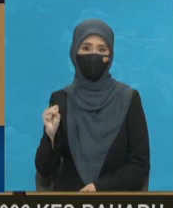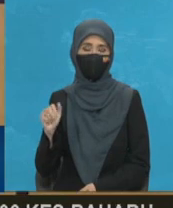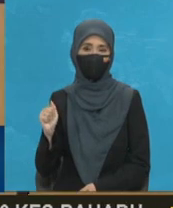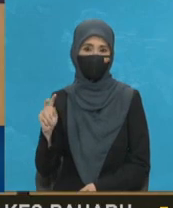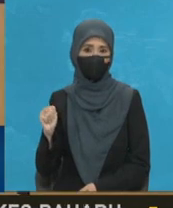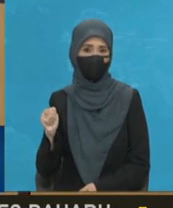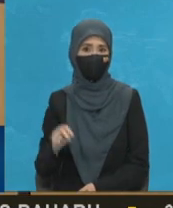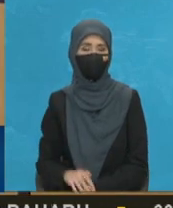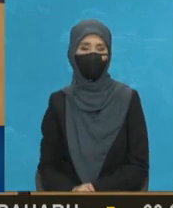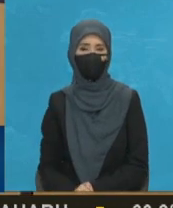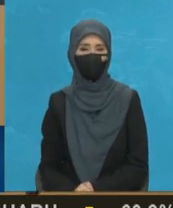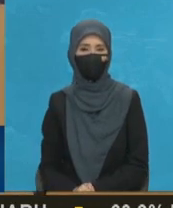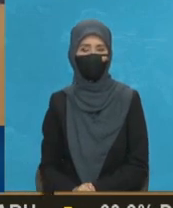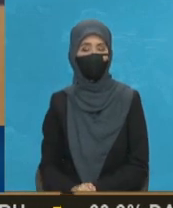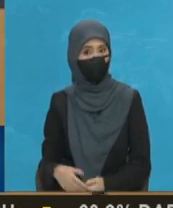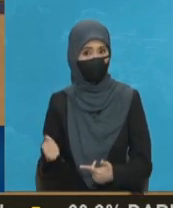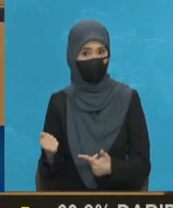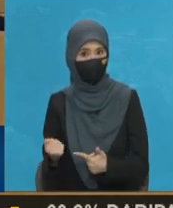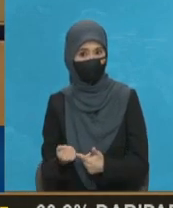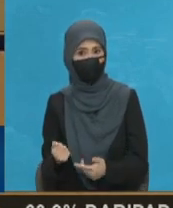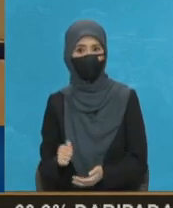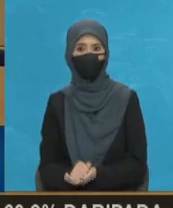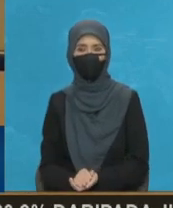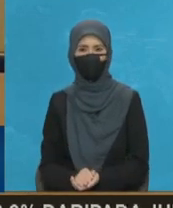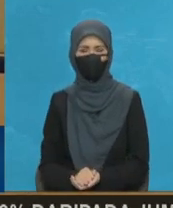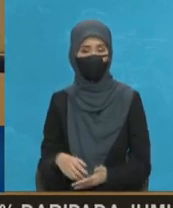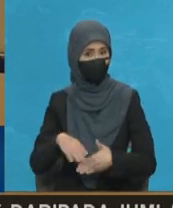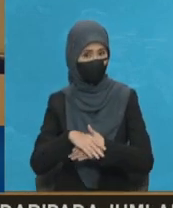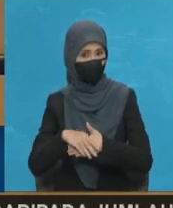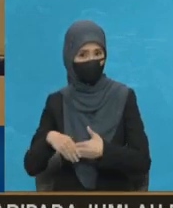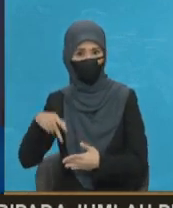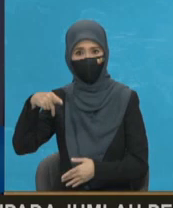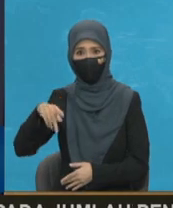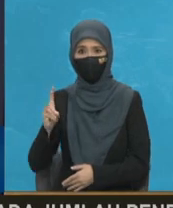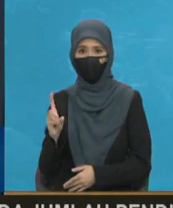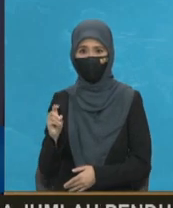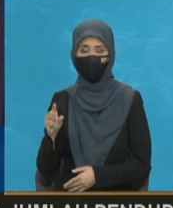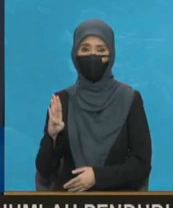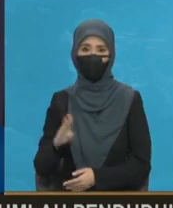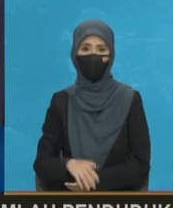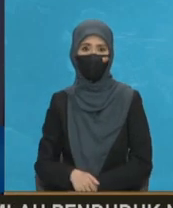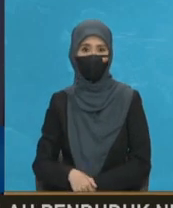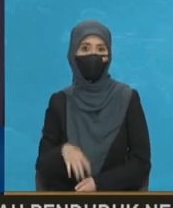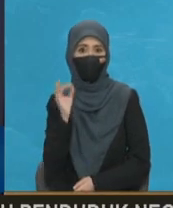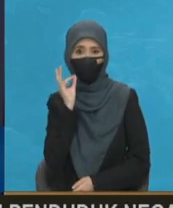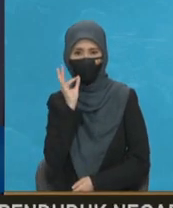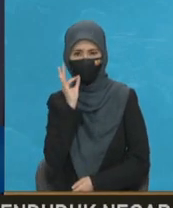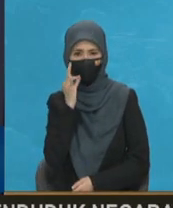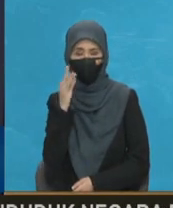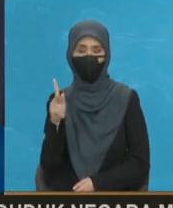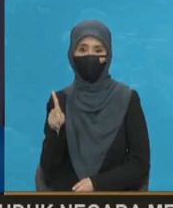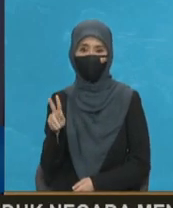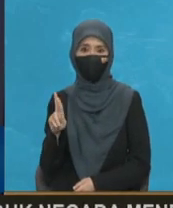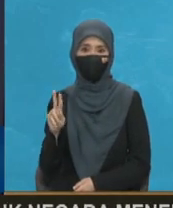Awang Ahmad timbalan pengarah jabatan tetapi ranham dan keuangan ppdb-com akhirnya pribadi tersebut diserahkan